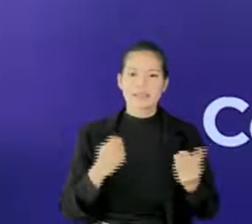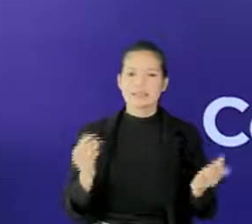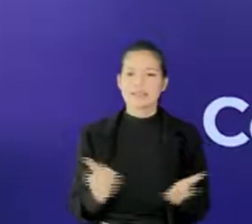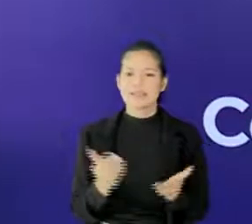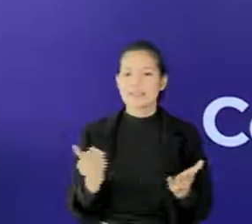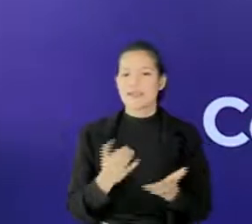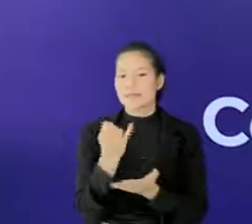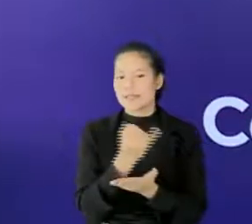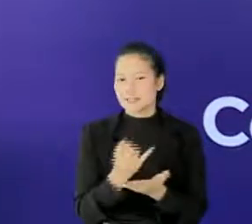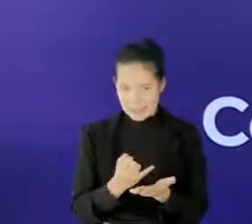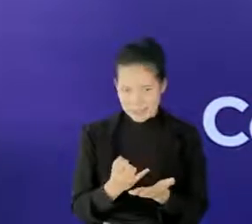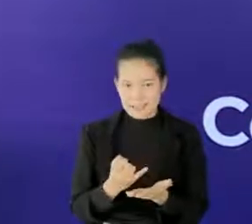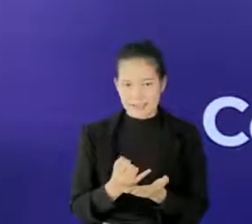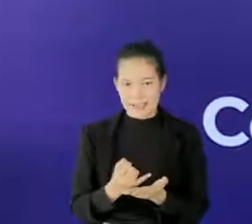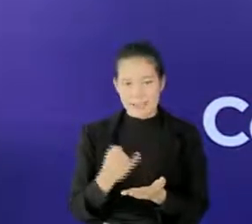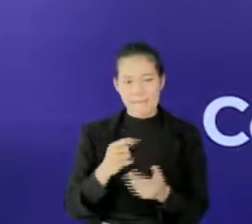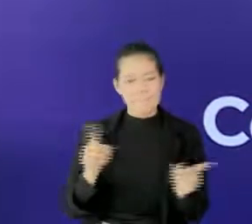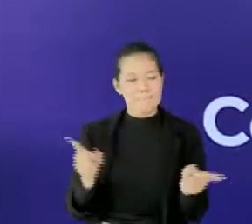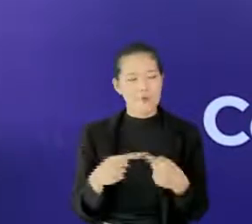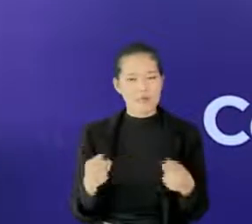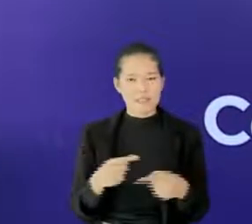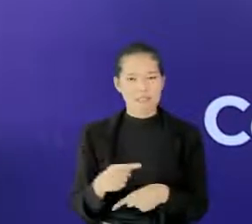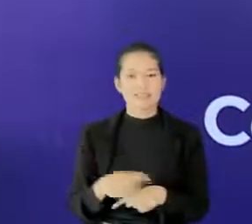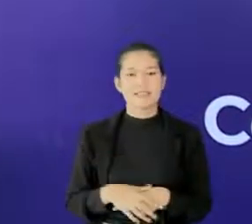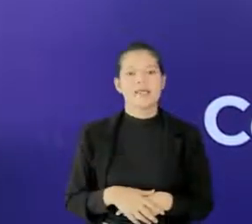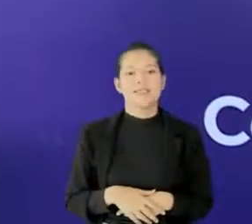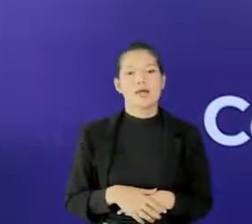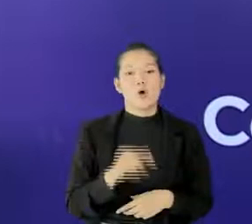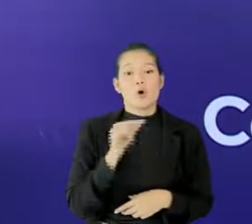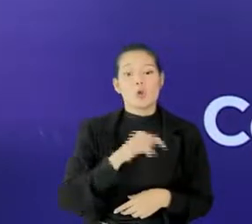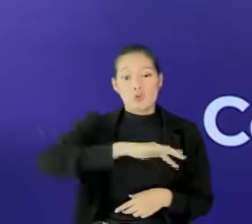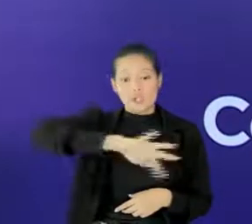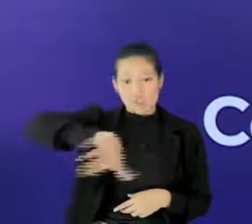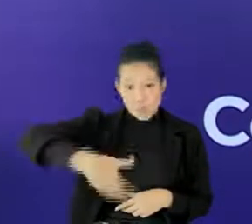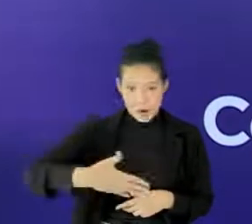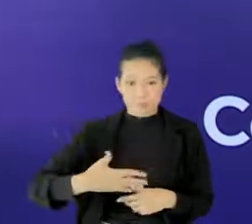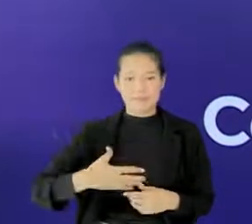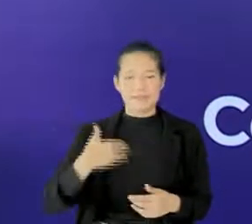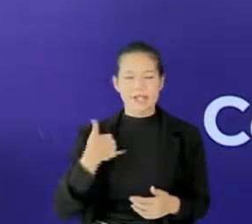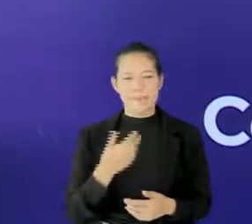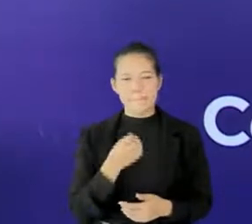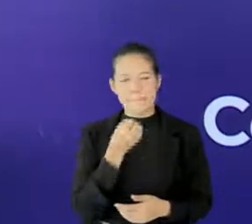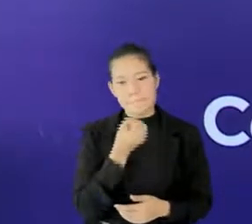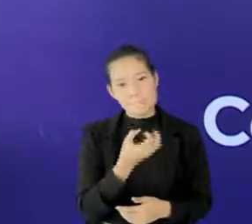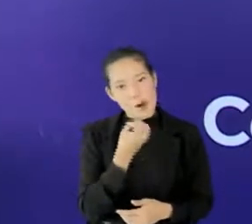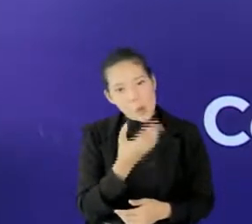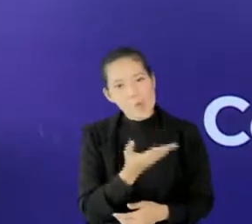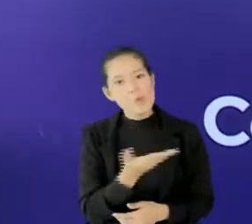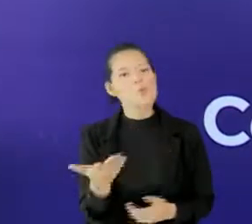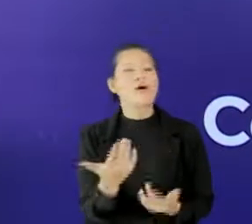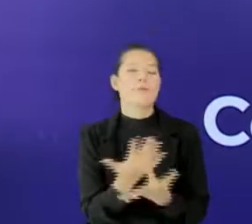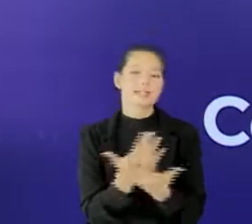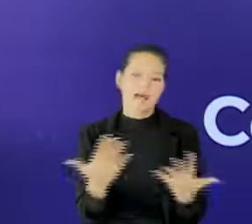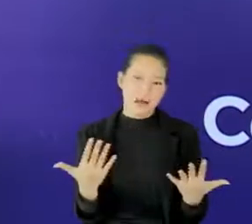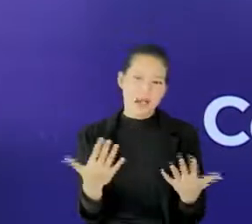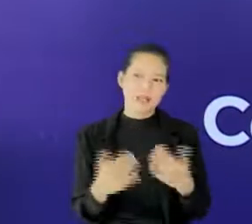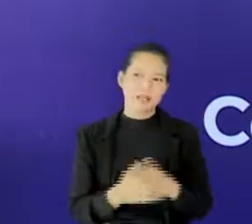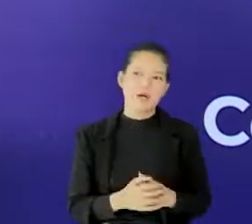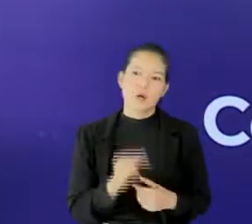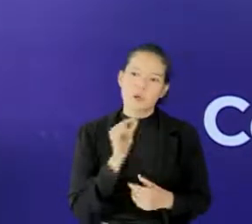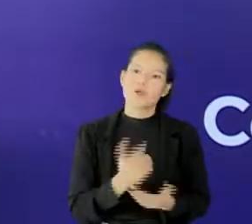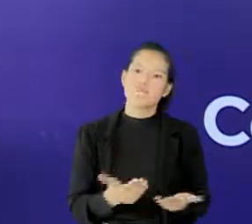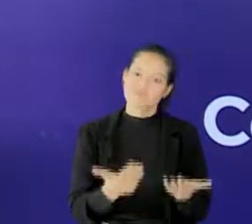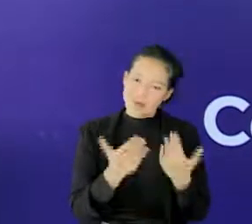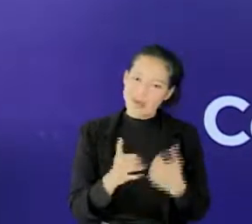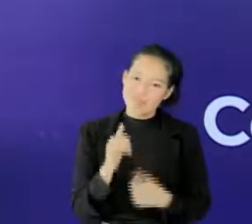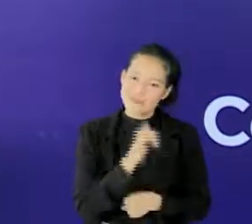musik, kesenian yang tadi sebutkan. Untuk keseluruhnya, saya ingin mengimbau pada masyarakat untuk